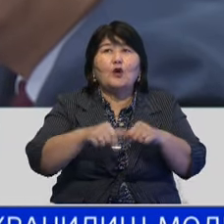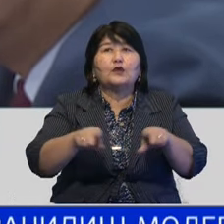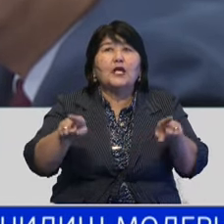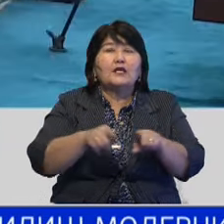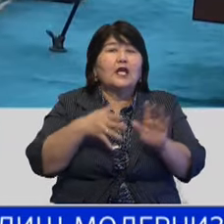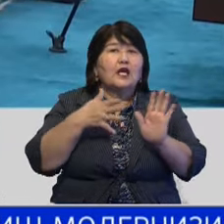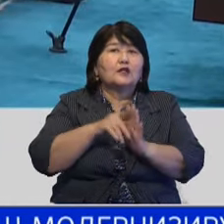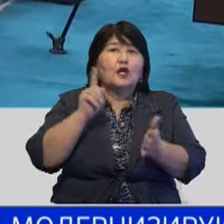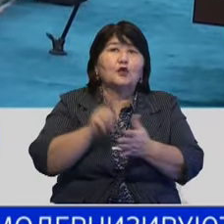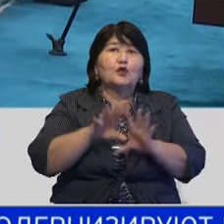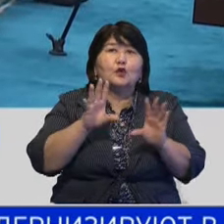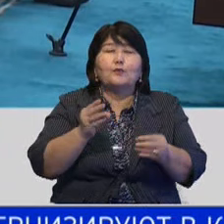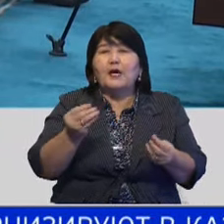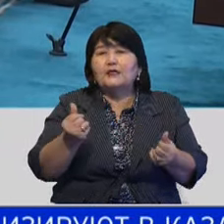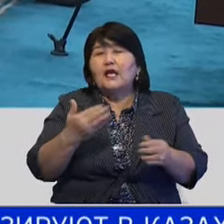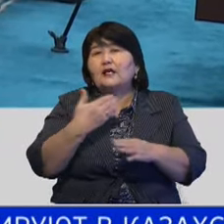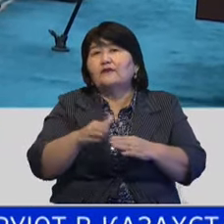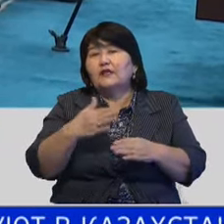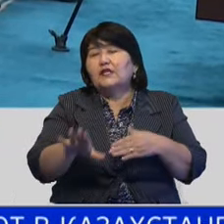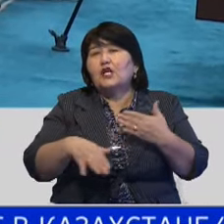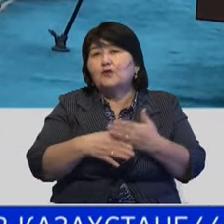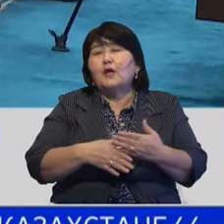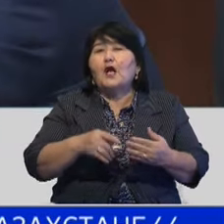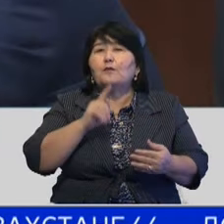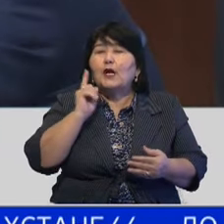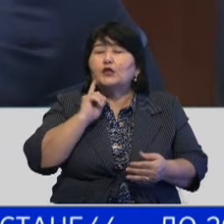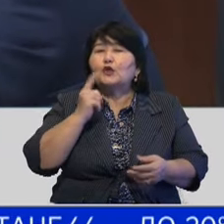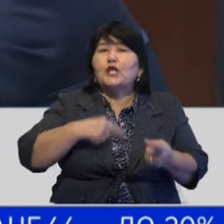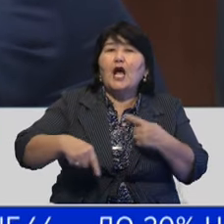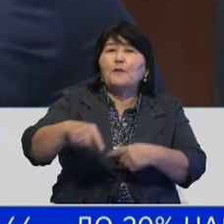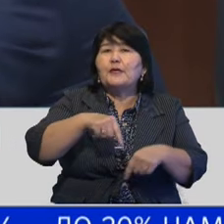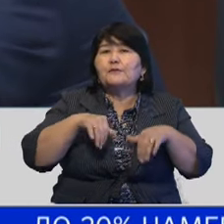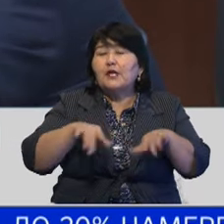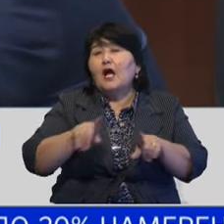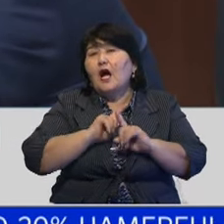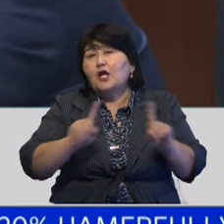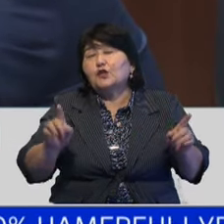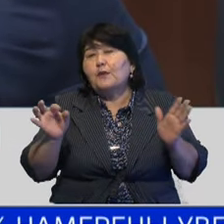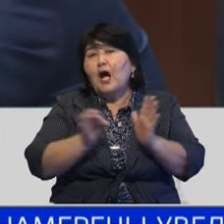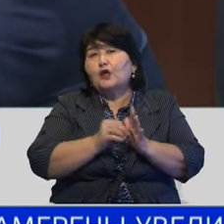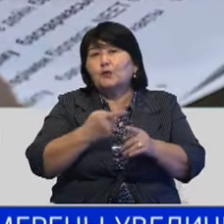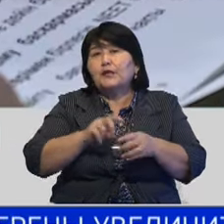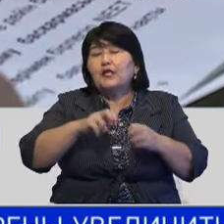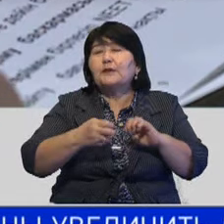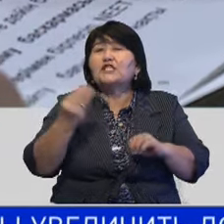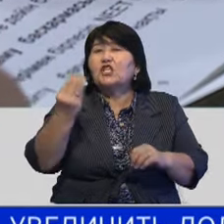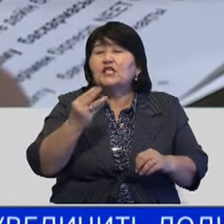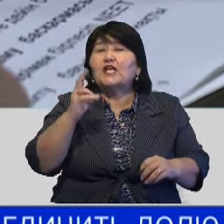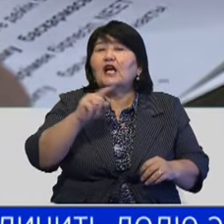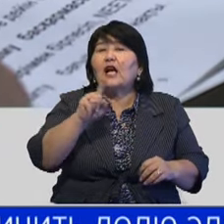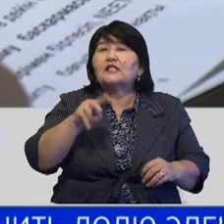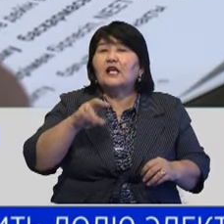осваивают должным образом и средства выделены на поддержку молодёжного предпринимательства особенно актуальна эта проблема в ще илийском